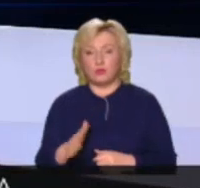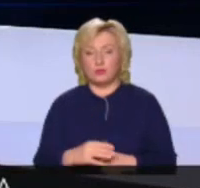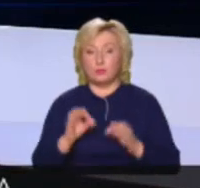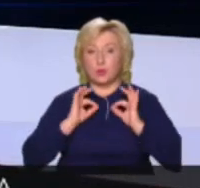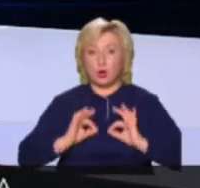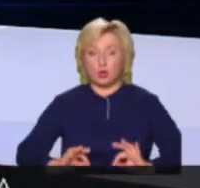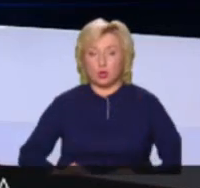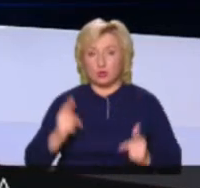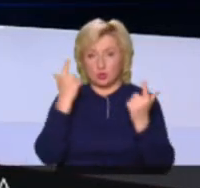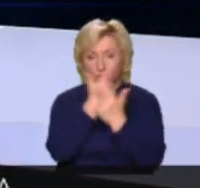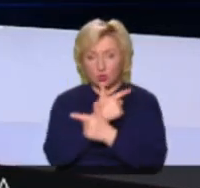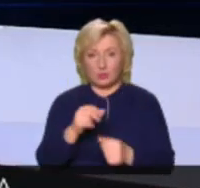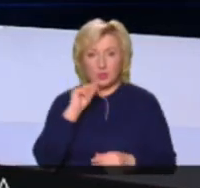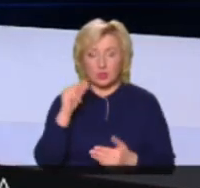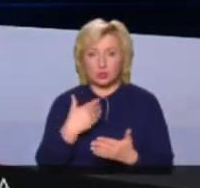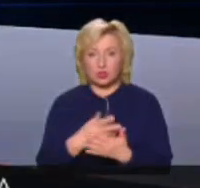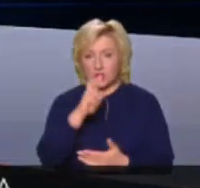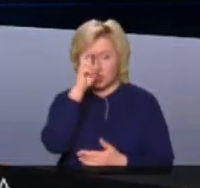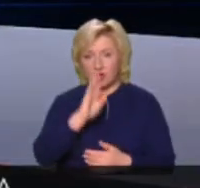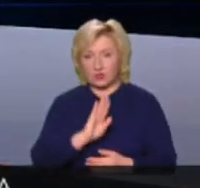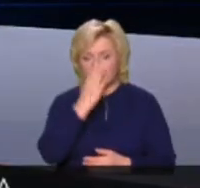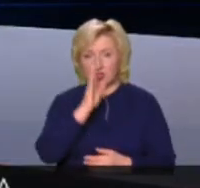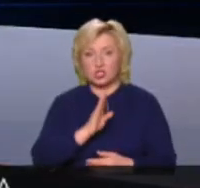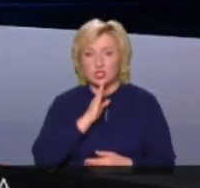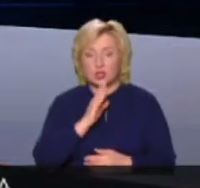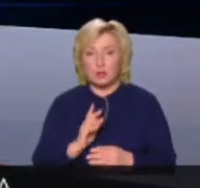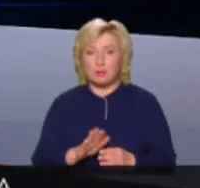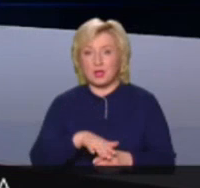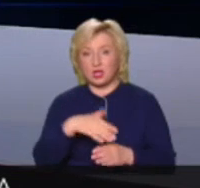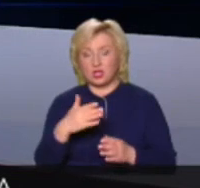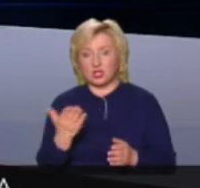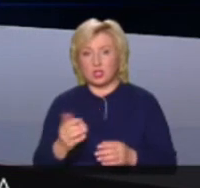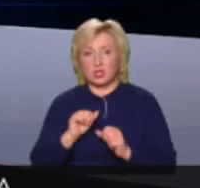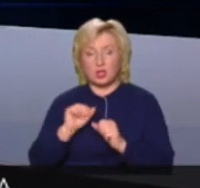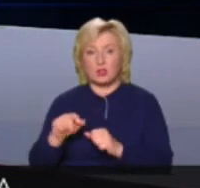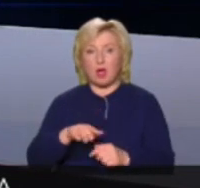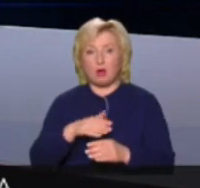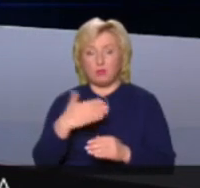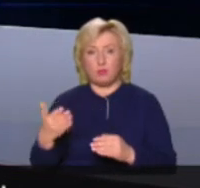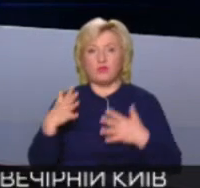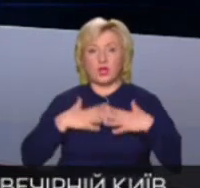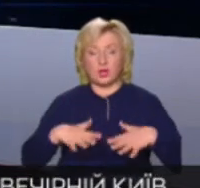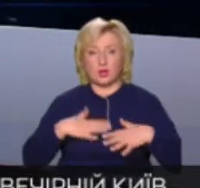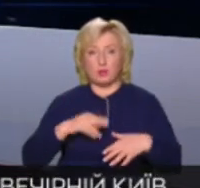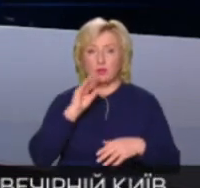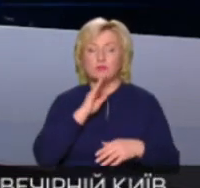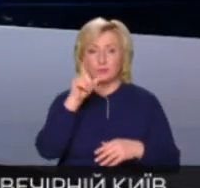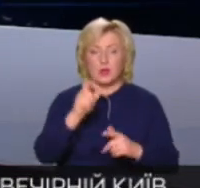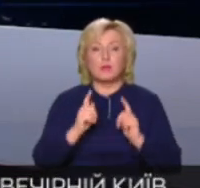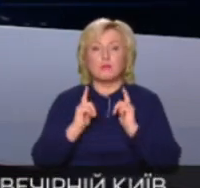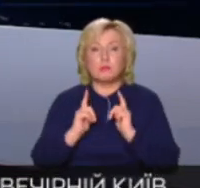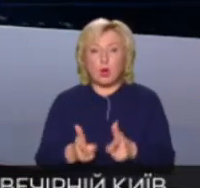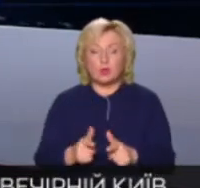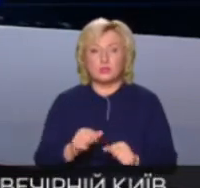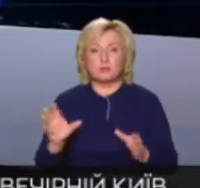прокуратура оголосила про підозру у державній зраді жінці, яка перейшла на бік ворога у Криму. За даними слідства, підозрювана погодилась на співпрацю з